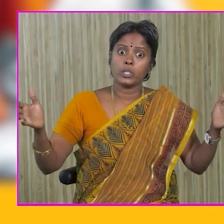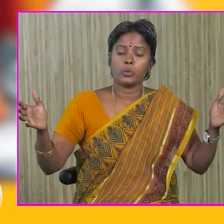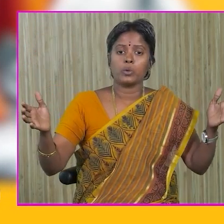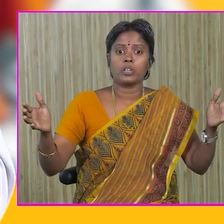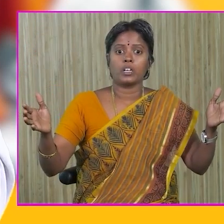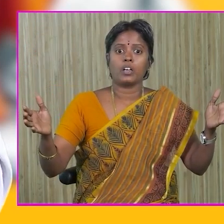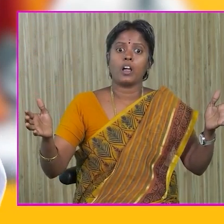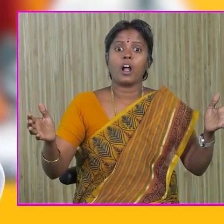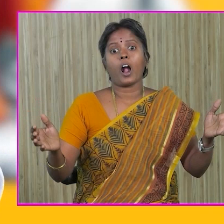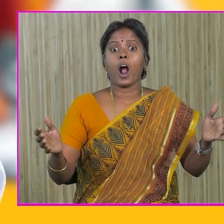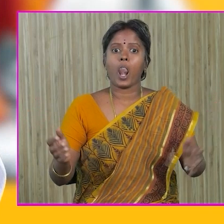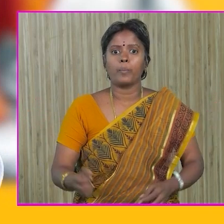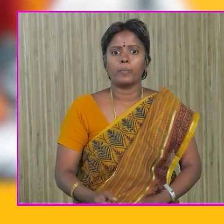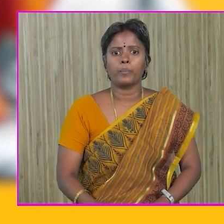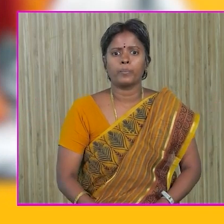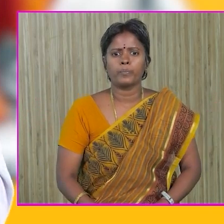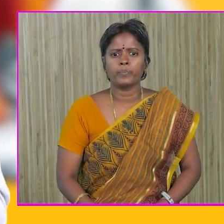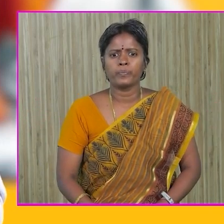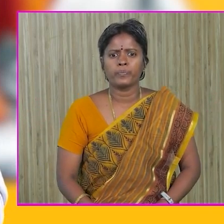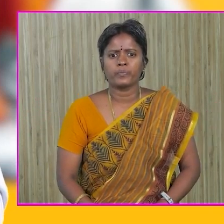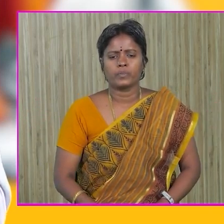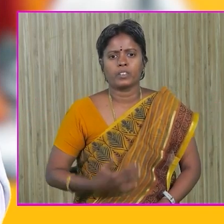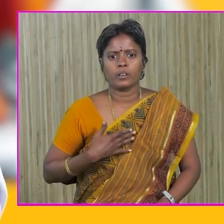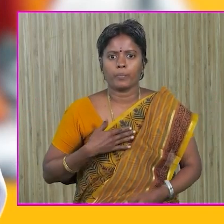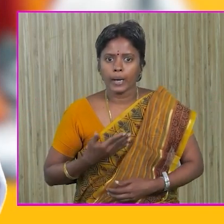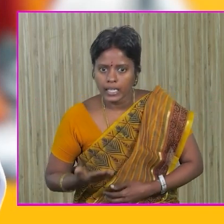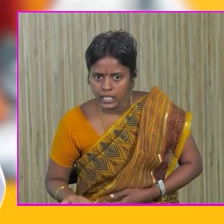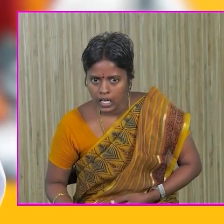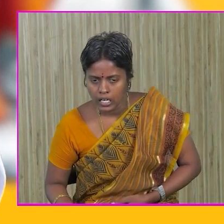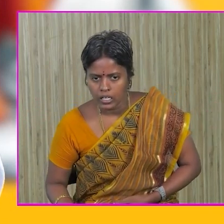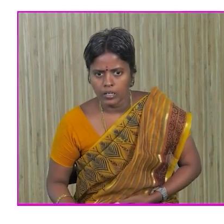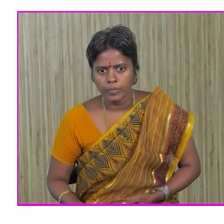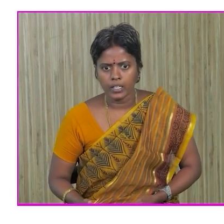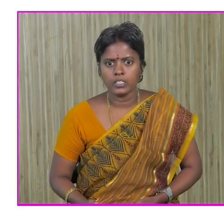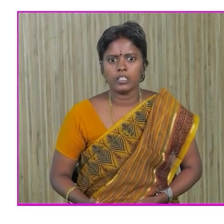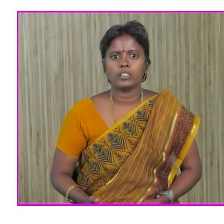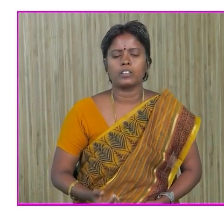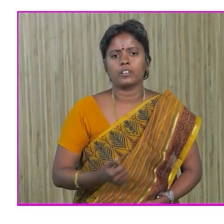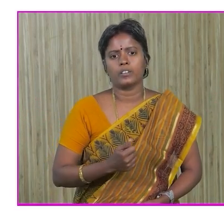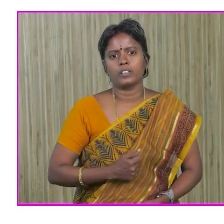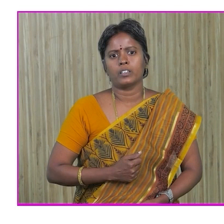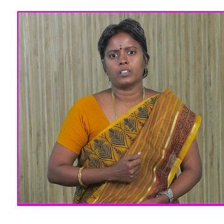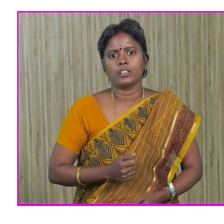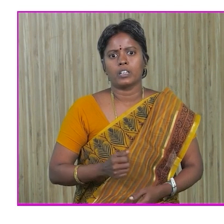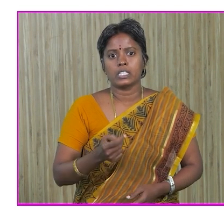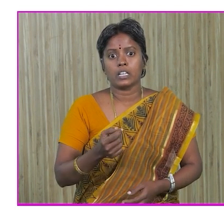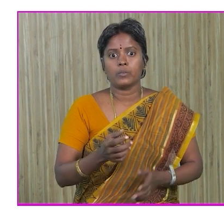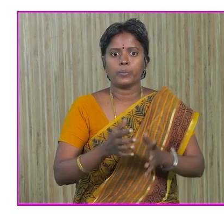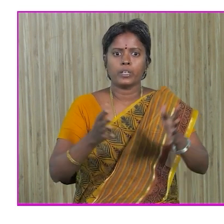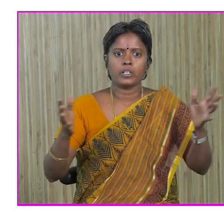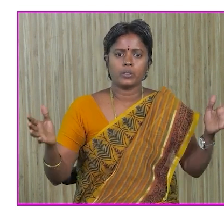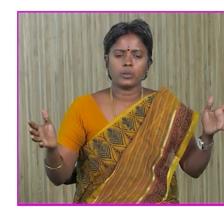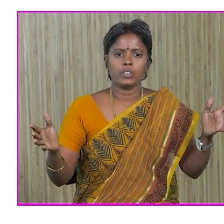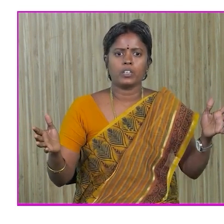என பொருள்படும். என்ன வேண்டும்? பணிதல் வேண்டும். பணிதல், ஒருவனுக்கு செல்வம் பெருகியுள்ள காலத்தில்